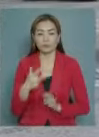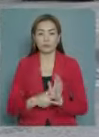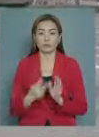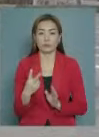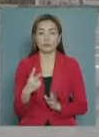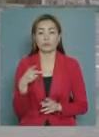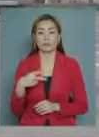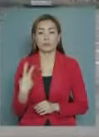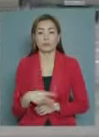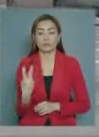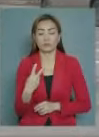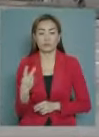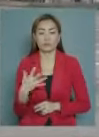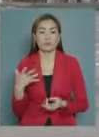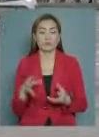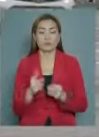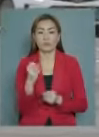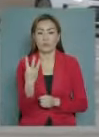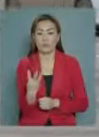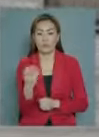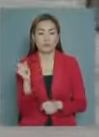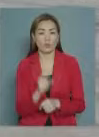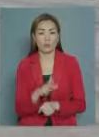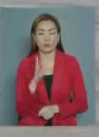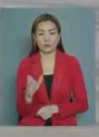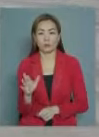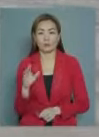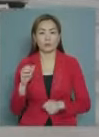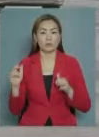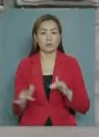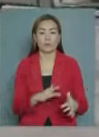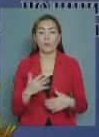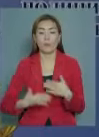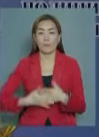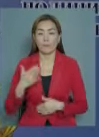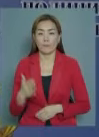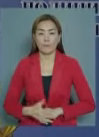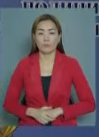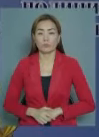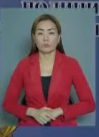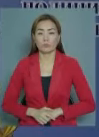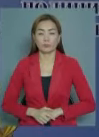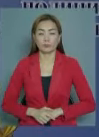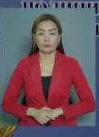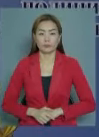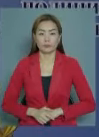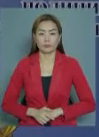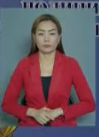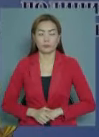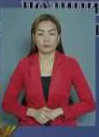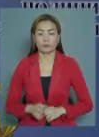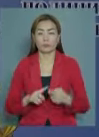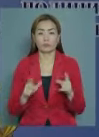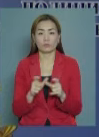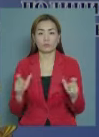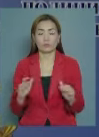82, ал 2022-де барлығы 114 нұсқама беріліп, тиісті шаралар алынған. Жасан жол кедергілер бірінші кезекте